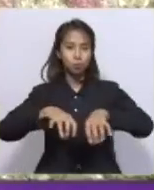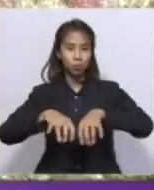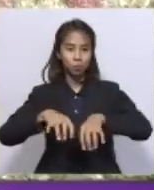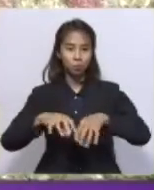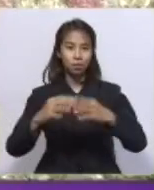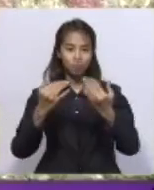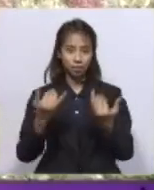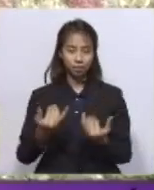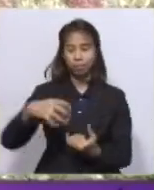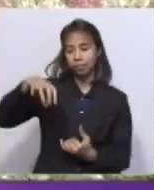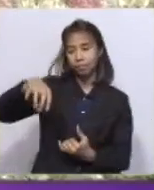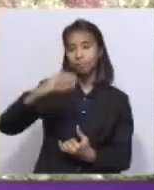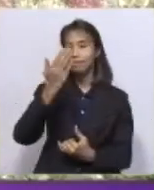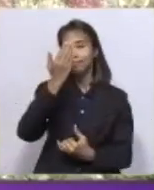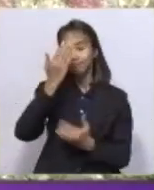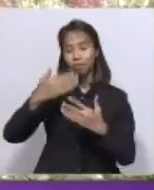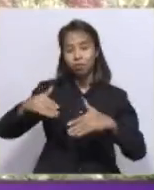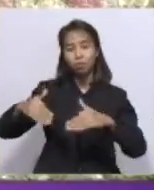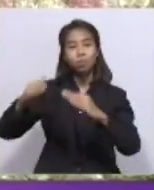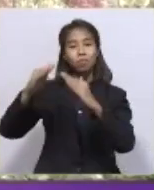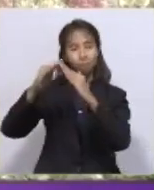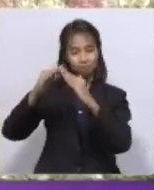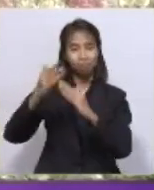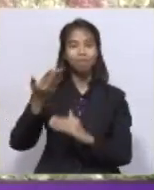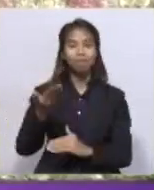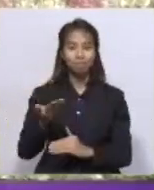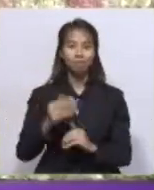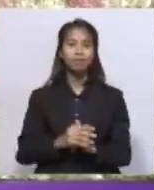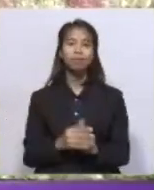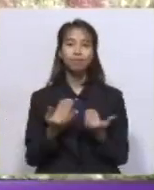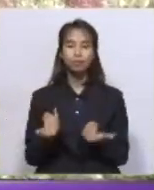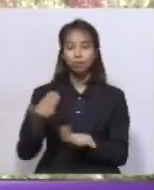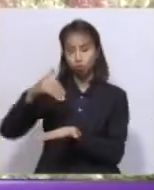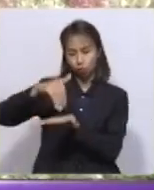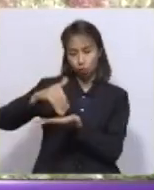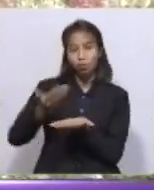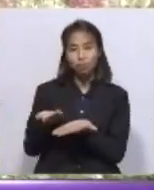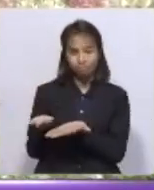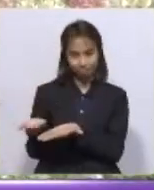ความหนาวซึ่งจัดขึ้นที่บริเวณพระลานพระราชวังดุสิตและสนามเสือป่าช่วงนี้กลับไปยังสถานีครับ